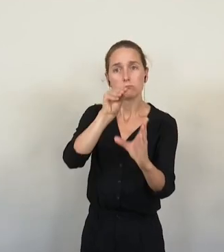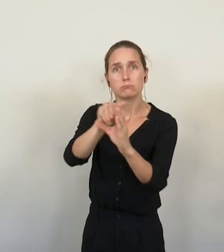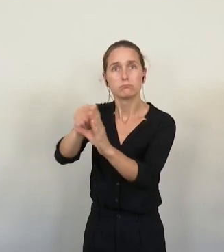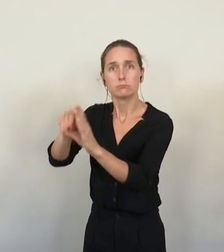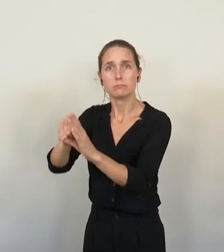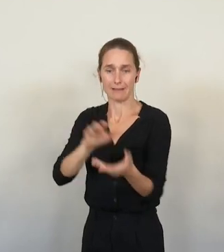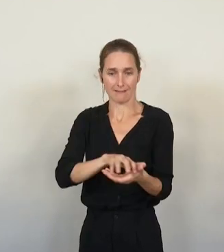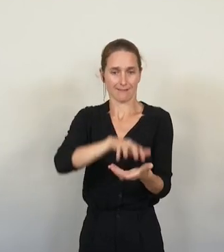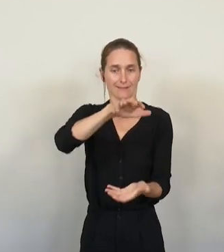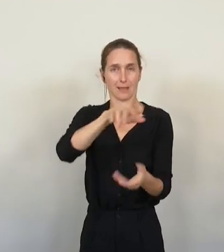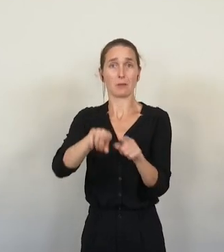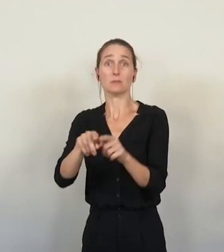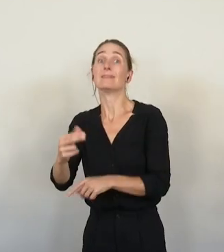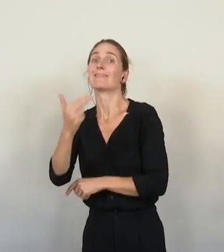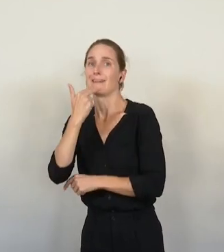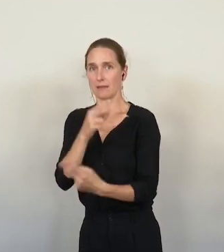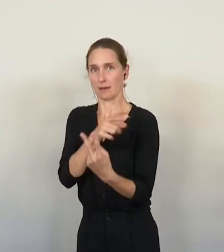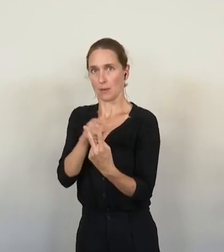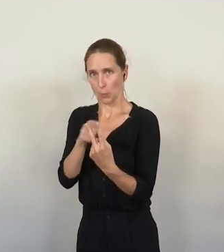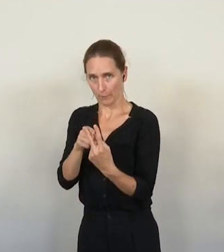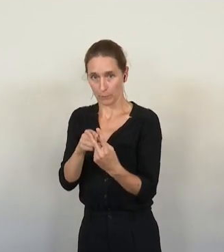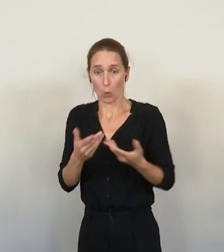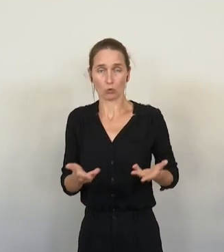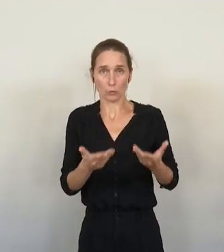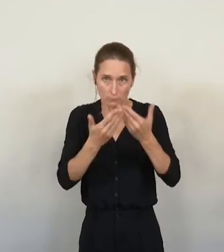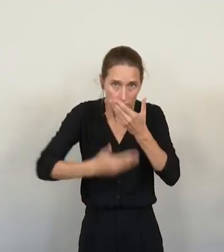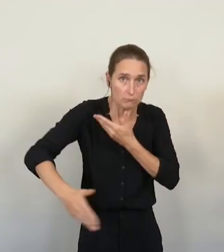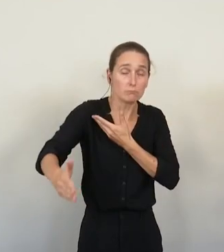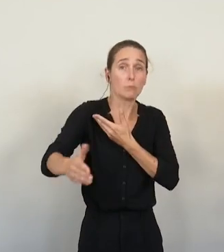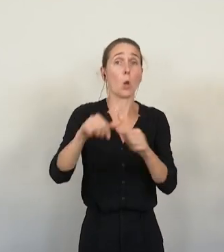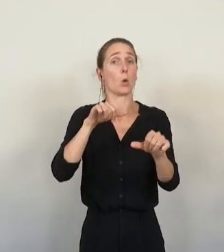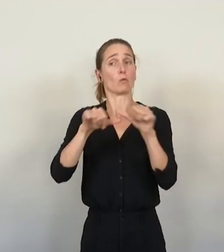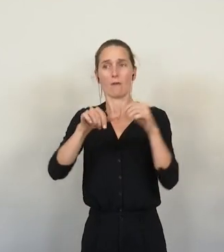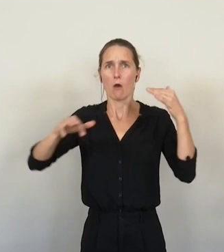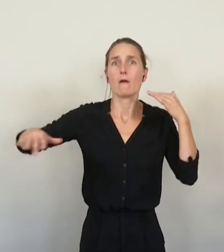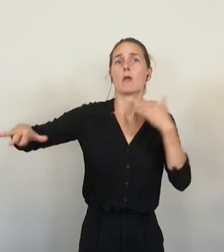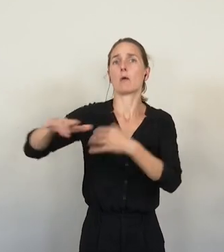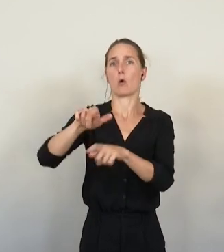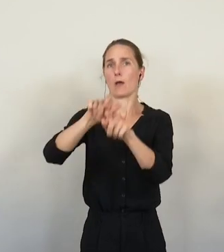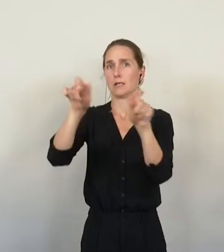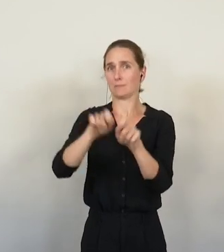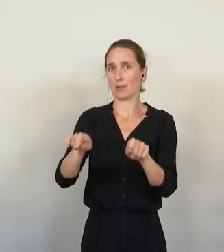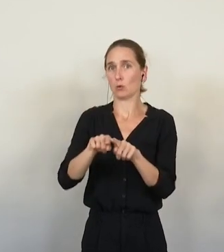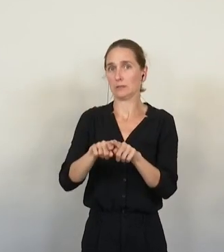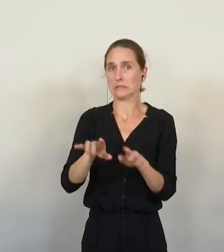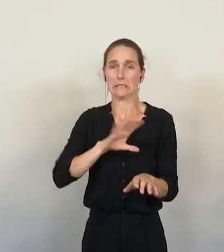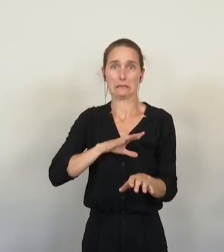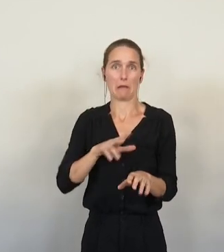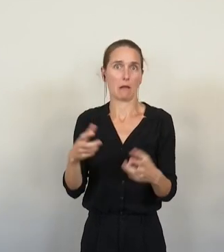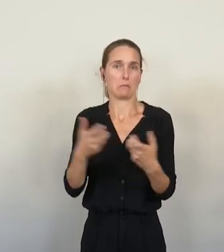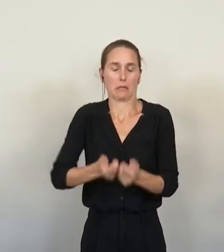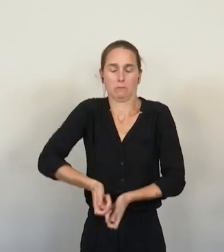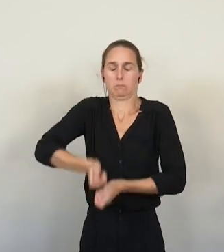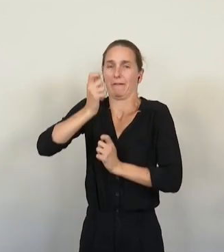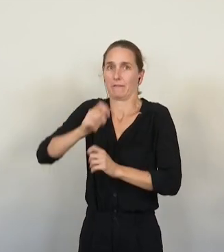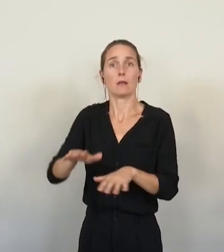quantité suffisante aujourd'hui et demain dans le respect de l'environnement en étant accessible économiquement et rémunératrice sur l'ensemble de la